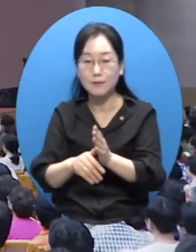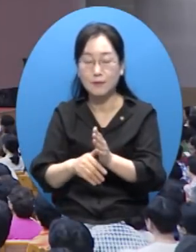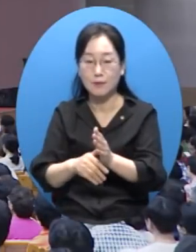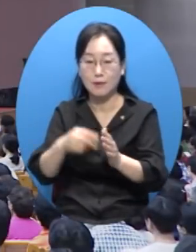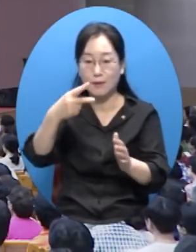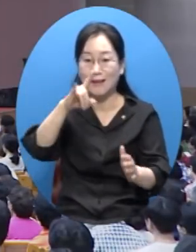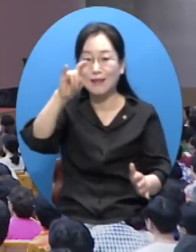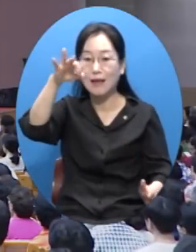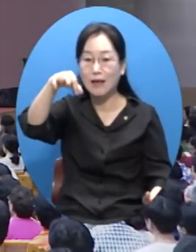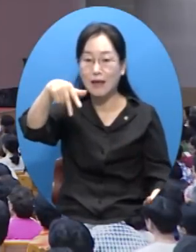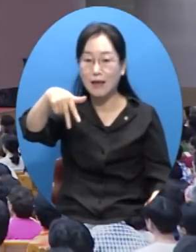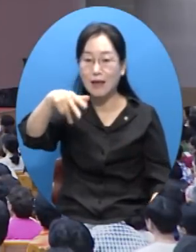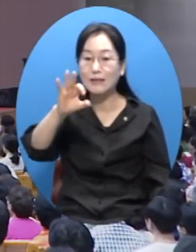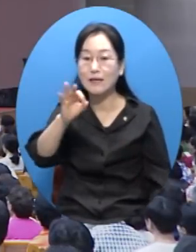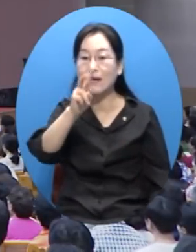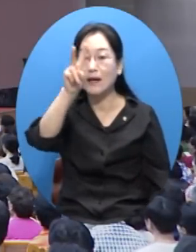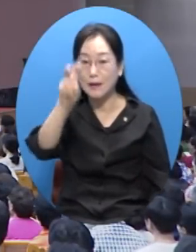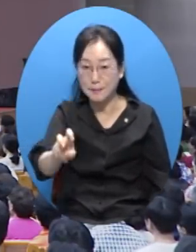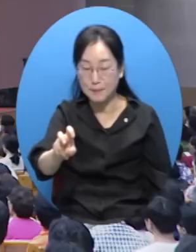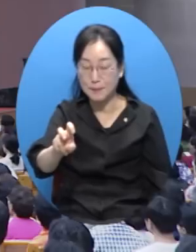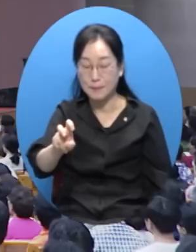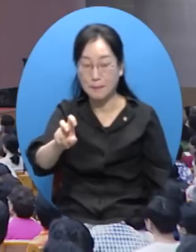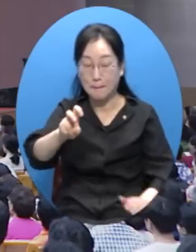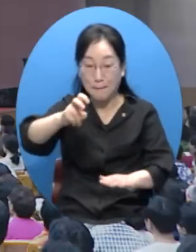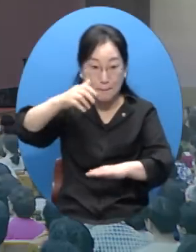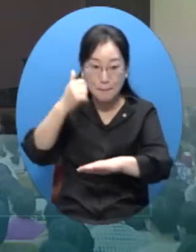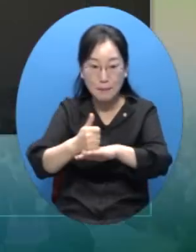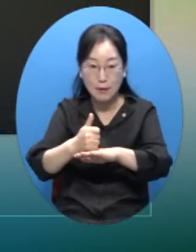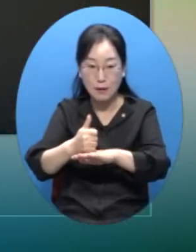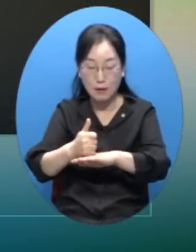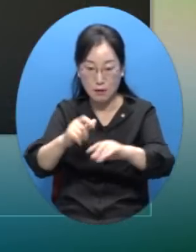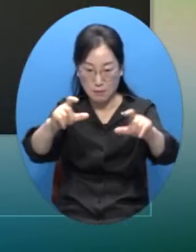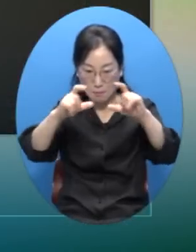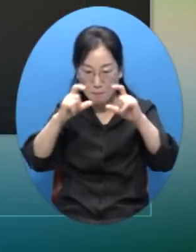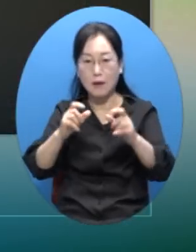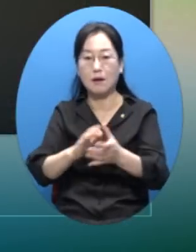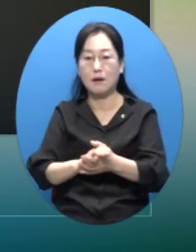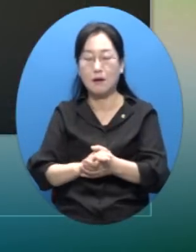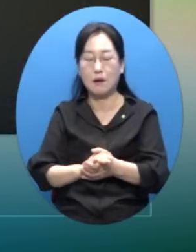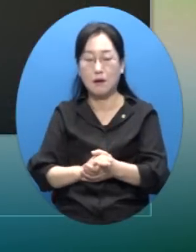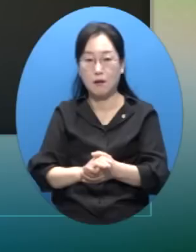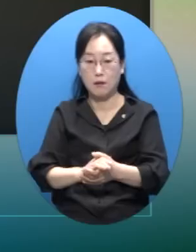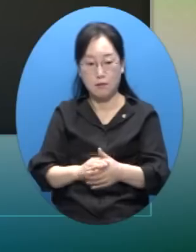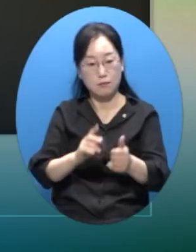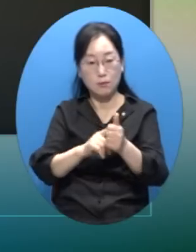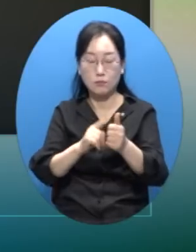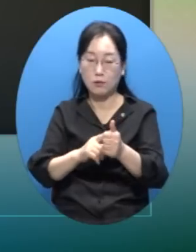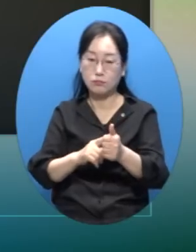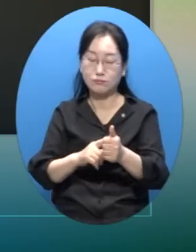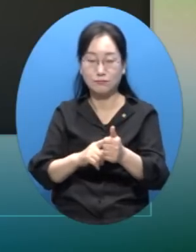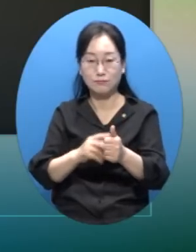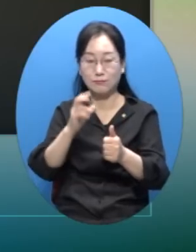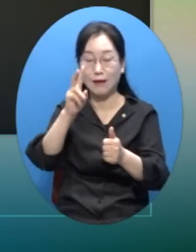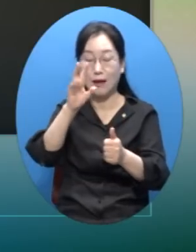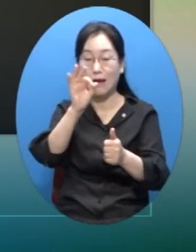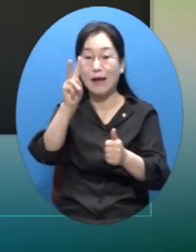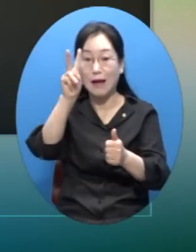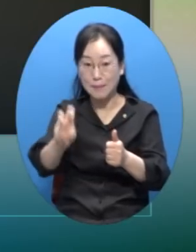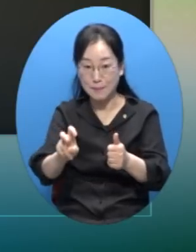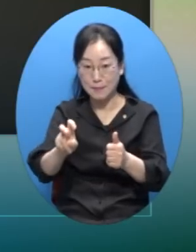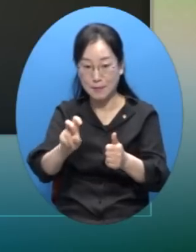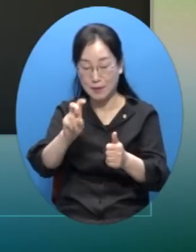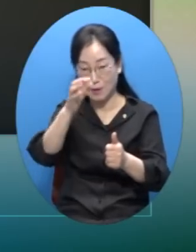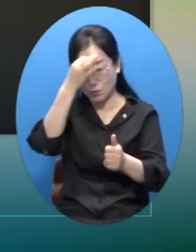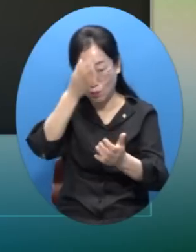대장암 말기가 자기에게 찾아온 것을 발견하게 됐습니다. 본인은 정작 암 전문의 의사로서 많은 암